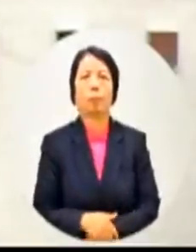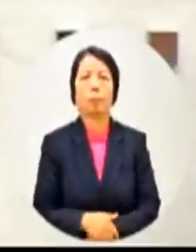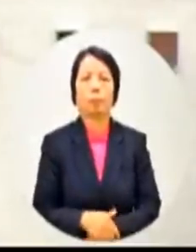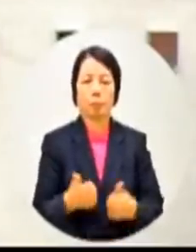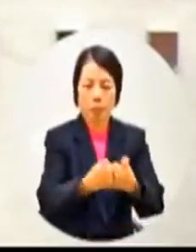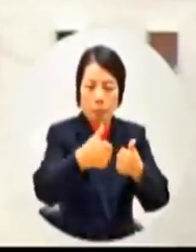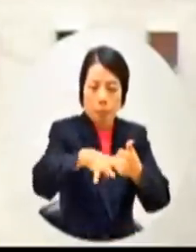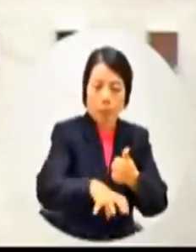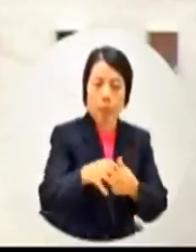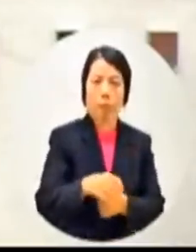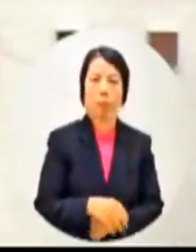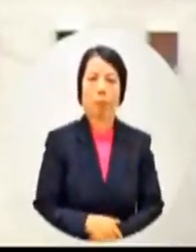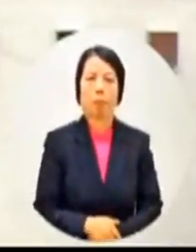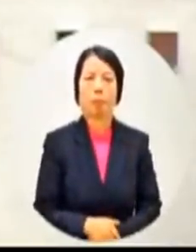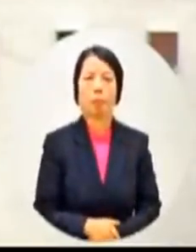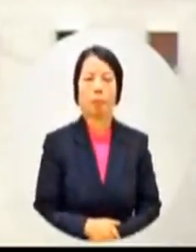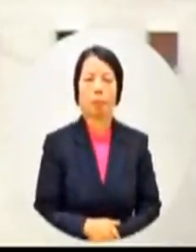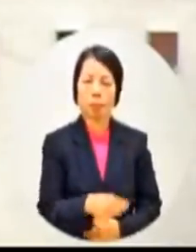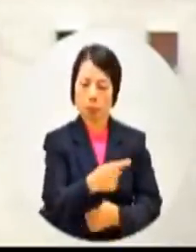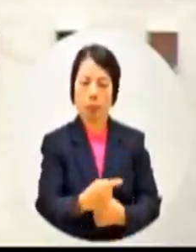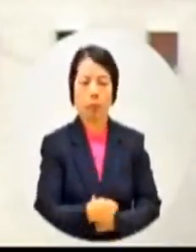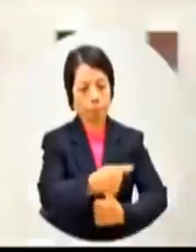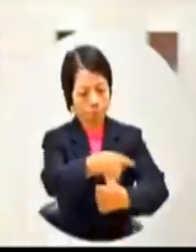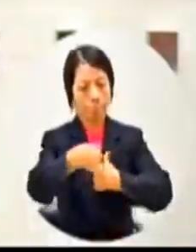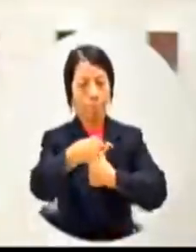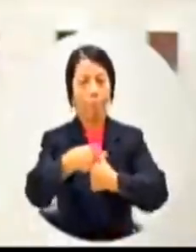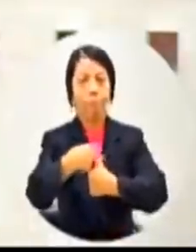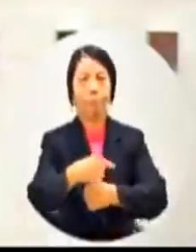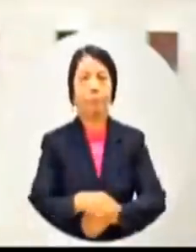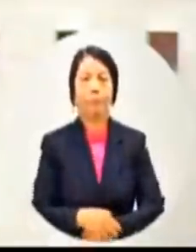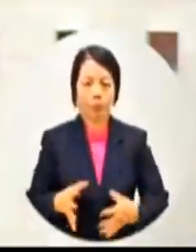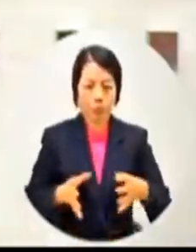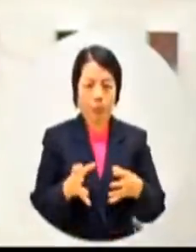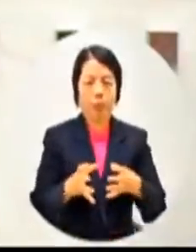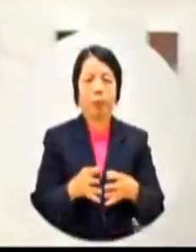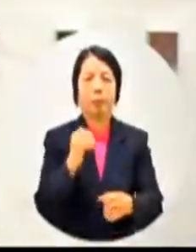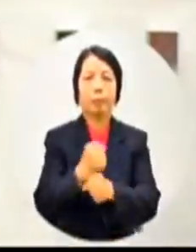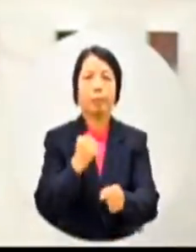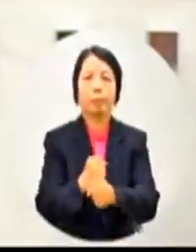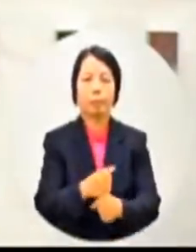来指导我们，我们一起来携手合作。谢谢大家，谢谢。